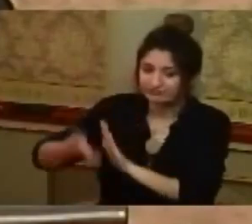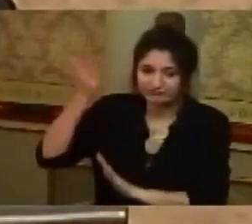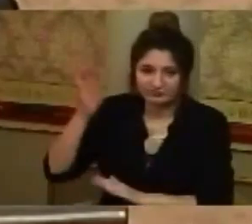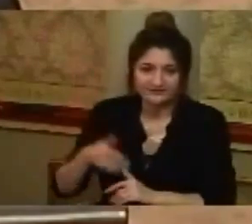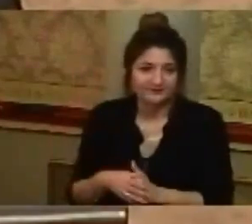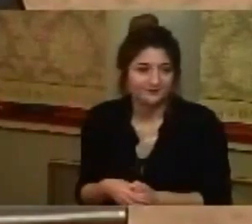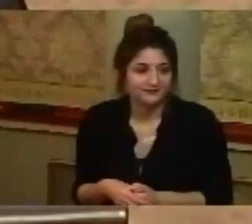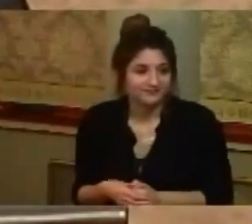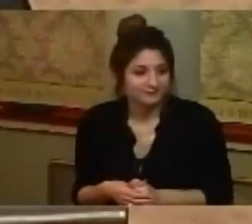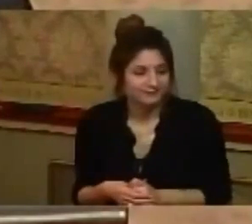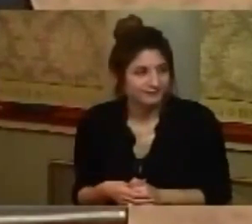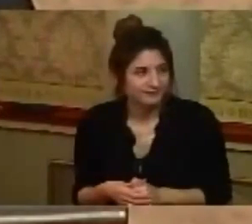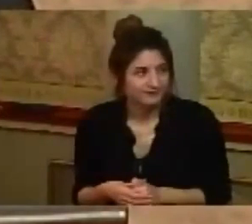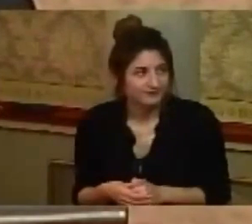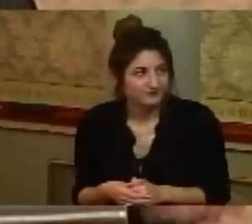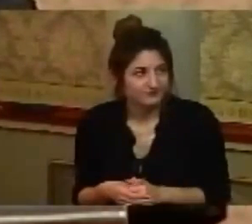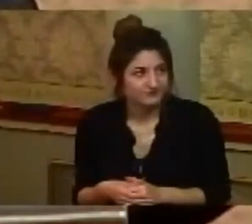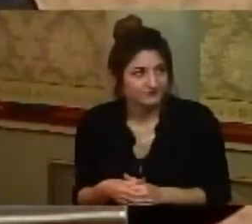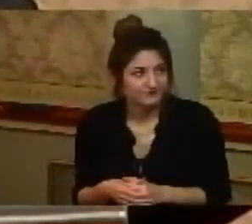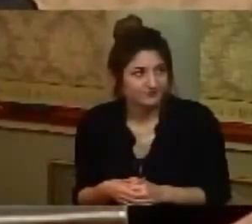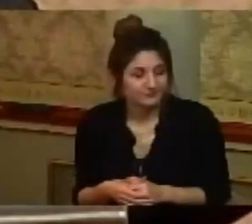sa